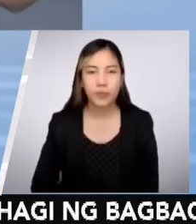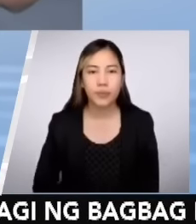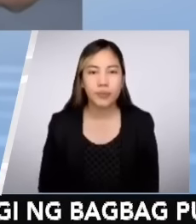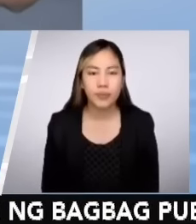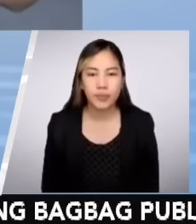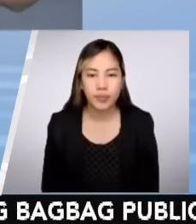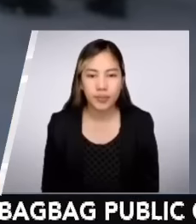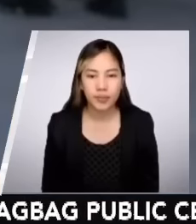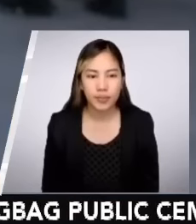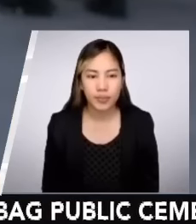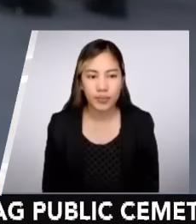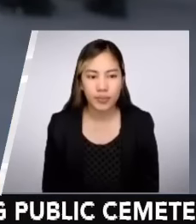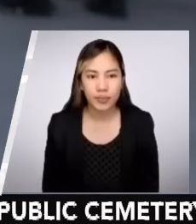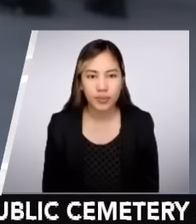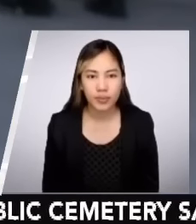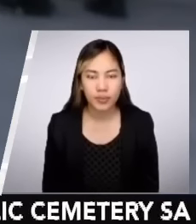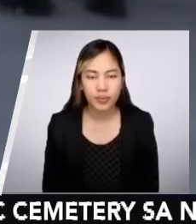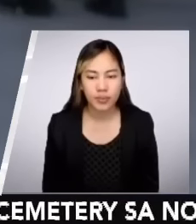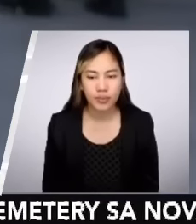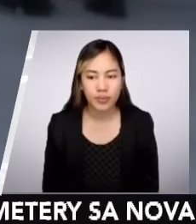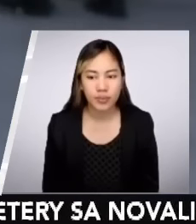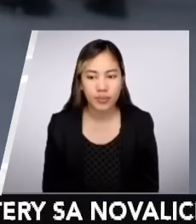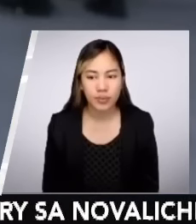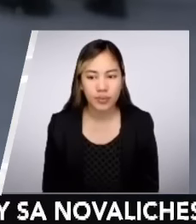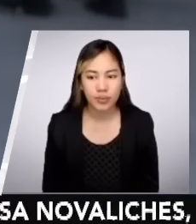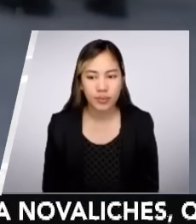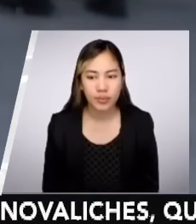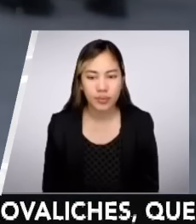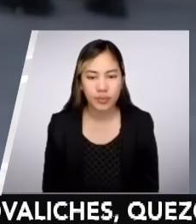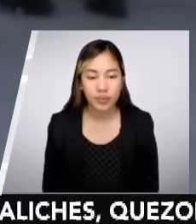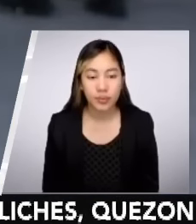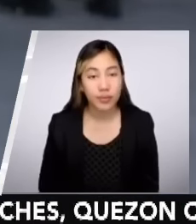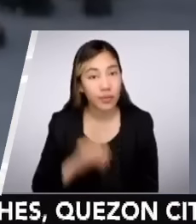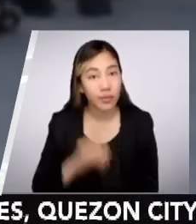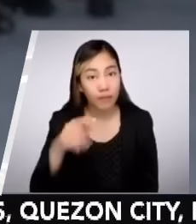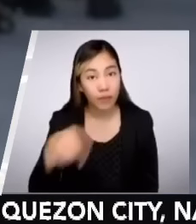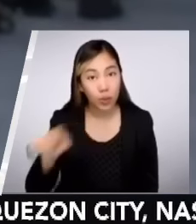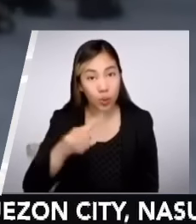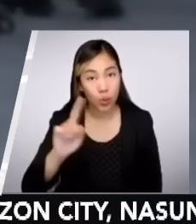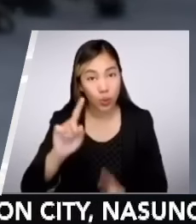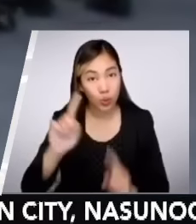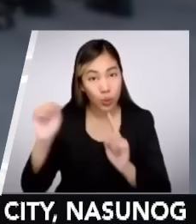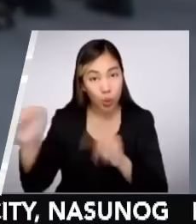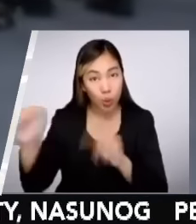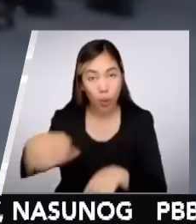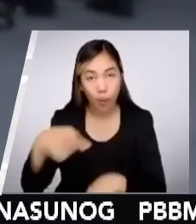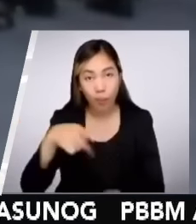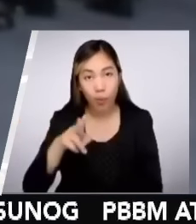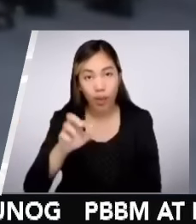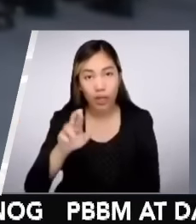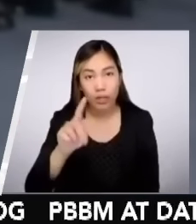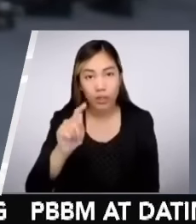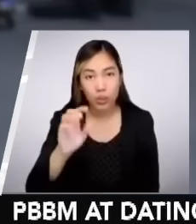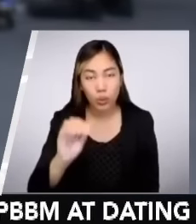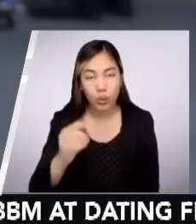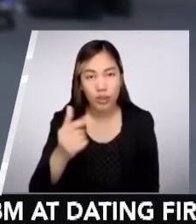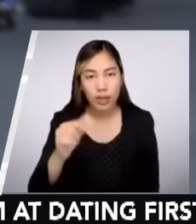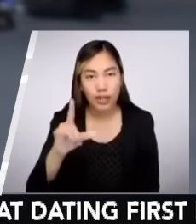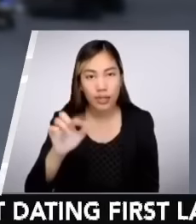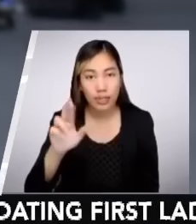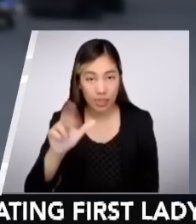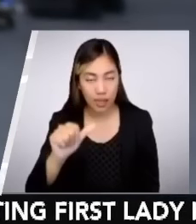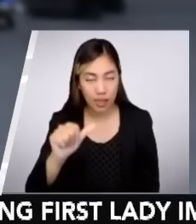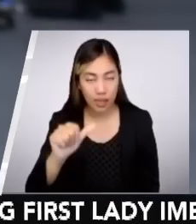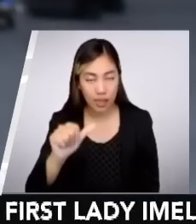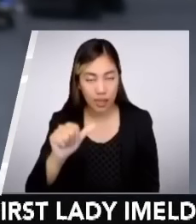Tama, Rafi. So sa mga pupunta ng Puerto Galera, bukas na po ang mga fast craft. Pero kung sakaling kayo po ay pupunta sa iba pang bahagi ng probinsya,